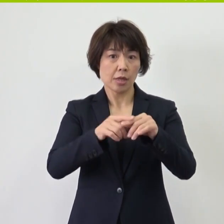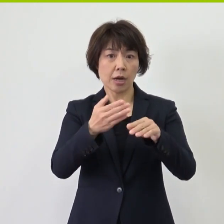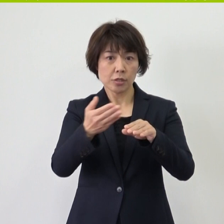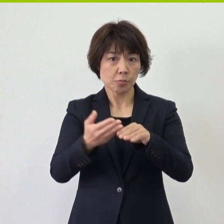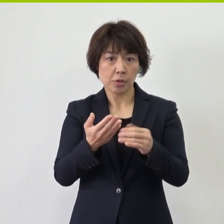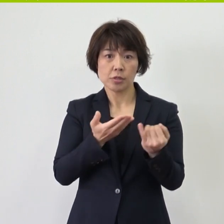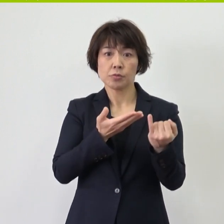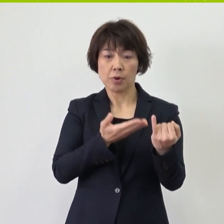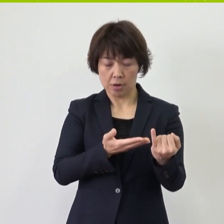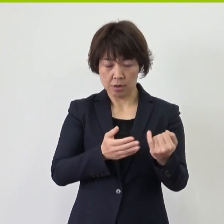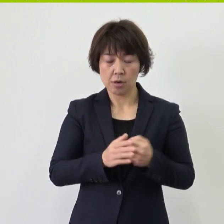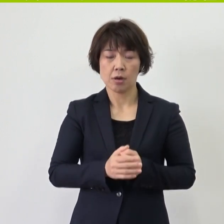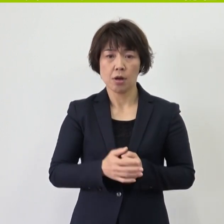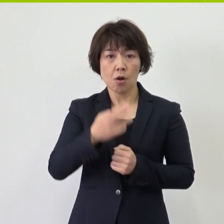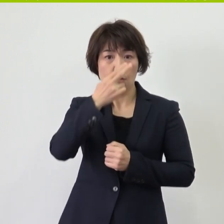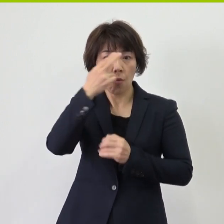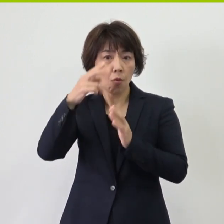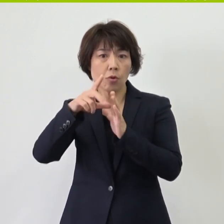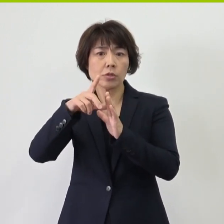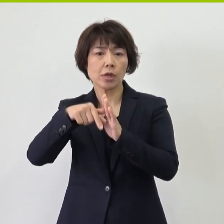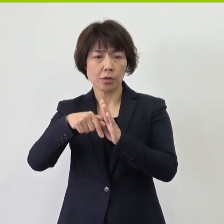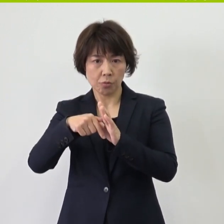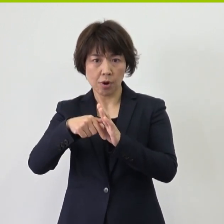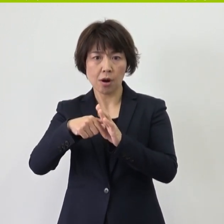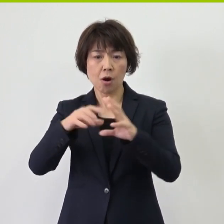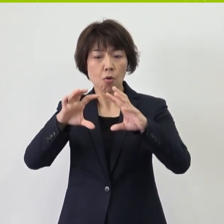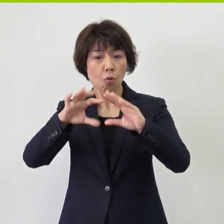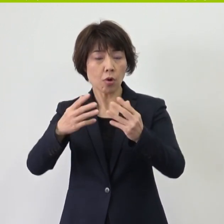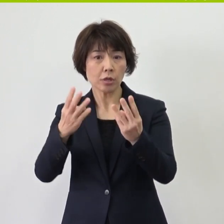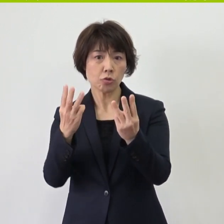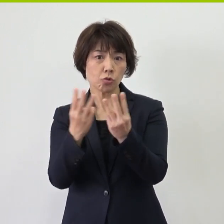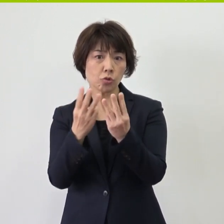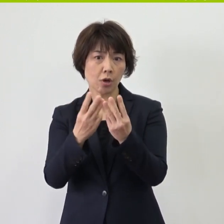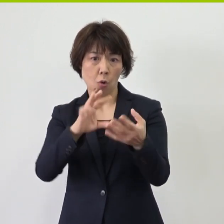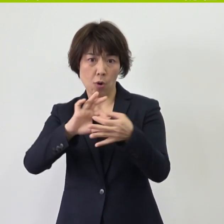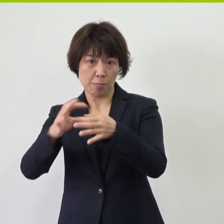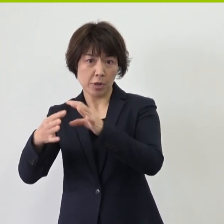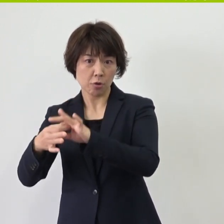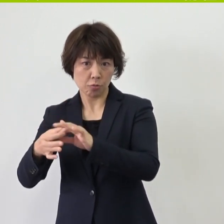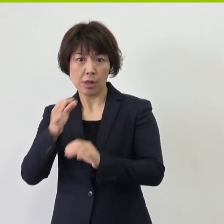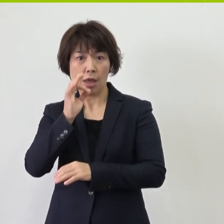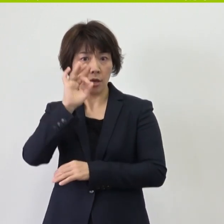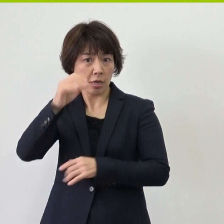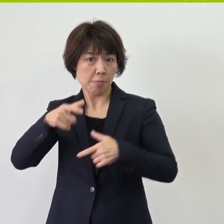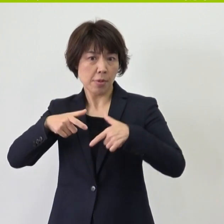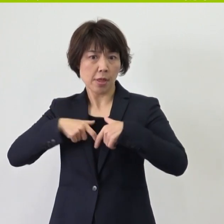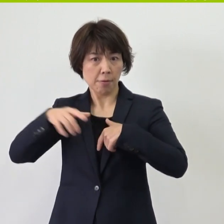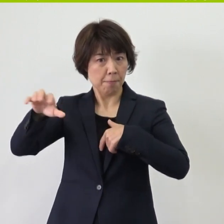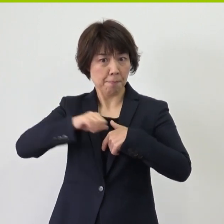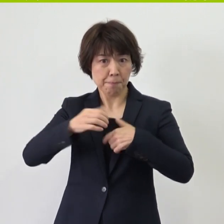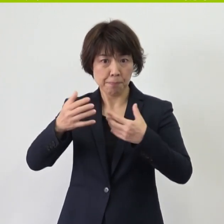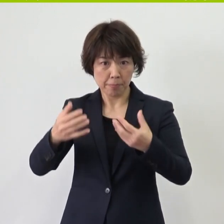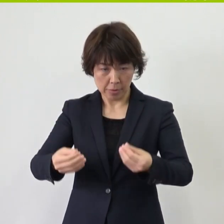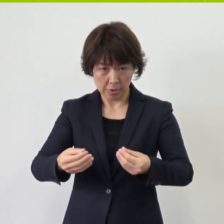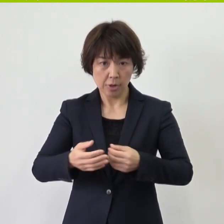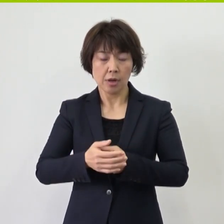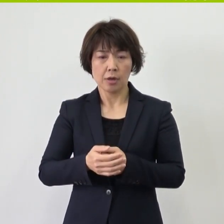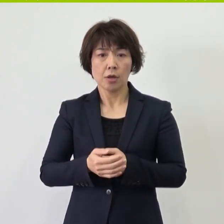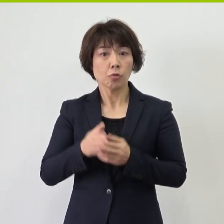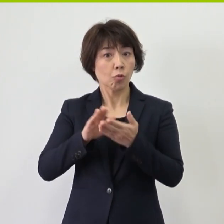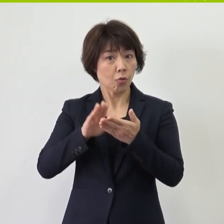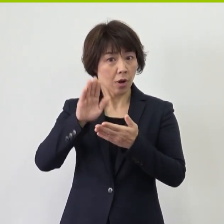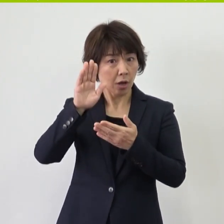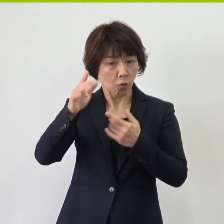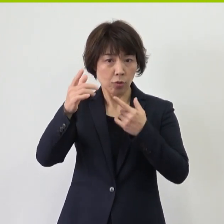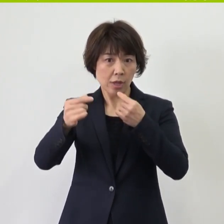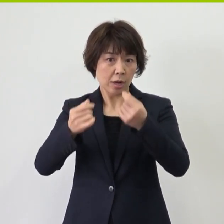ました中島幸子氏は高校時代には国際数学オリンピックで金メダルを獲得され、